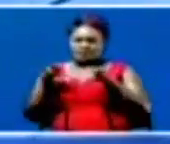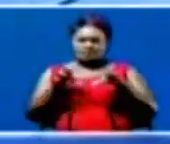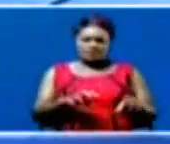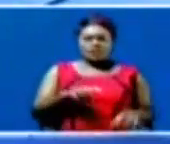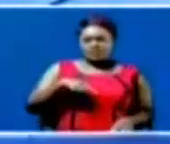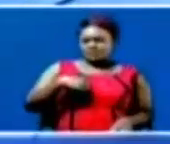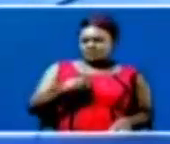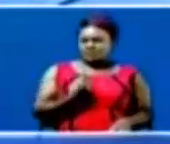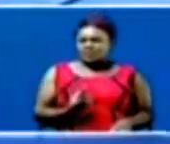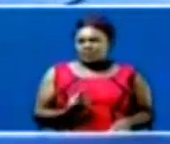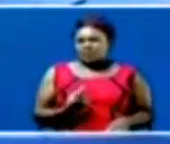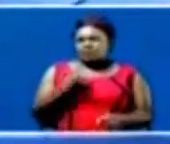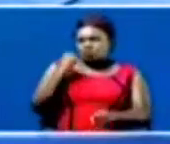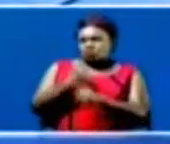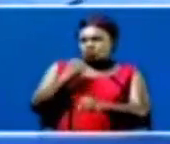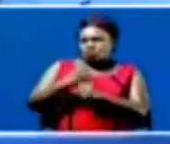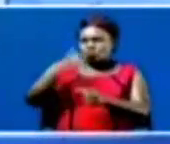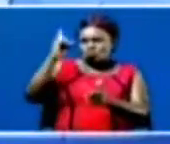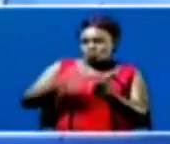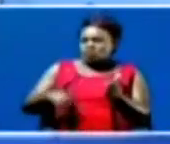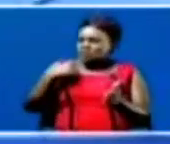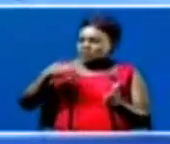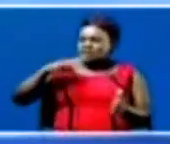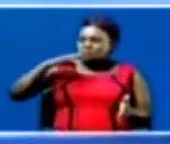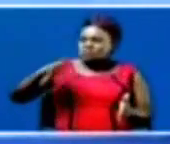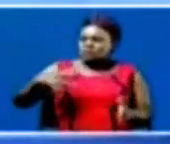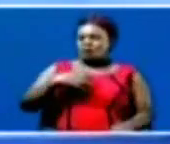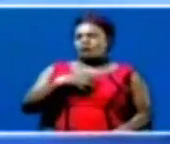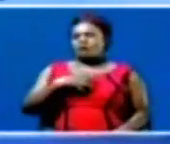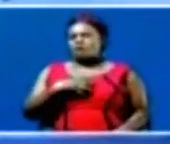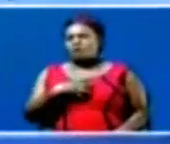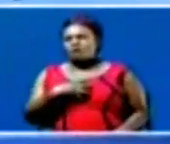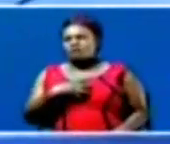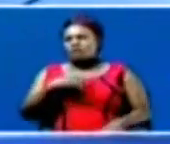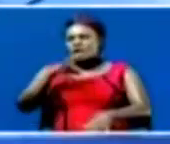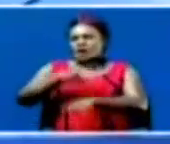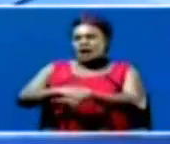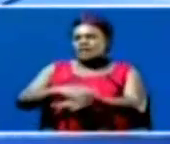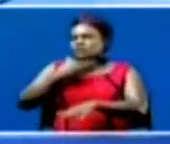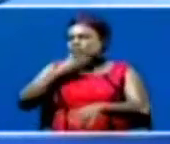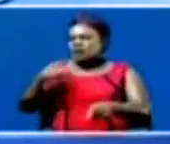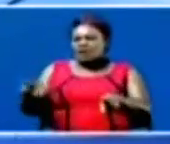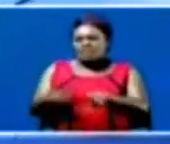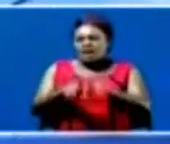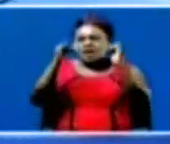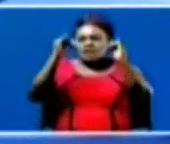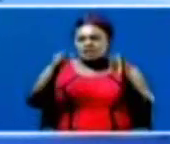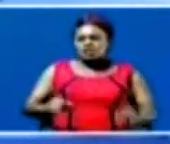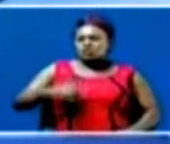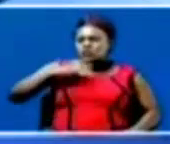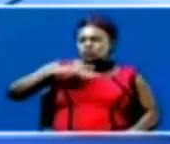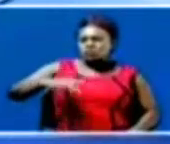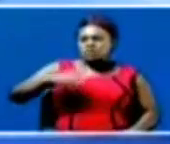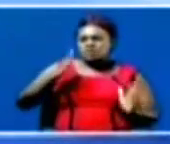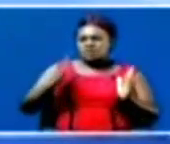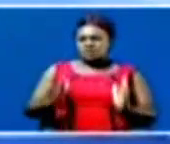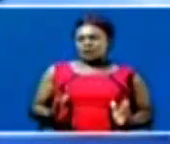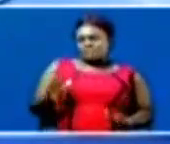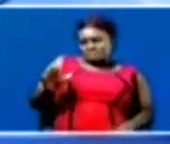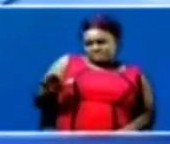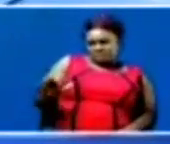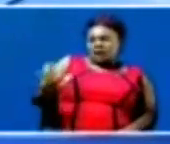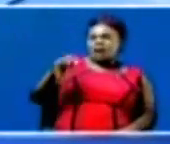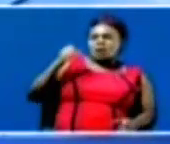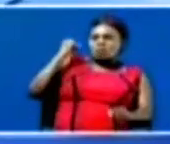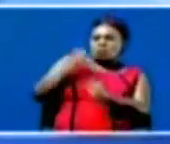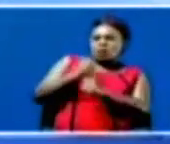sisi yale tumefanya leo ni kumwambia speaker pumsike, tumepata ndugu maspika mpya ambaye ndio kilo wake na tumesema yeye ndiye